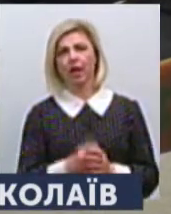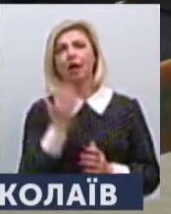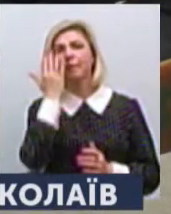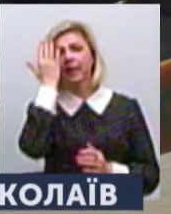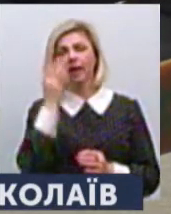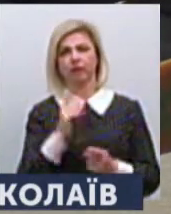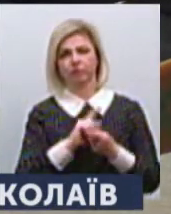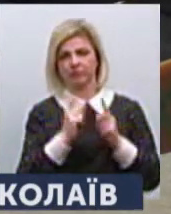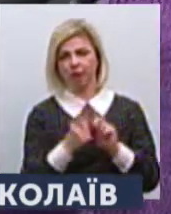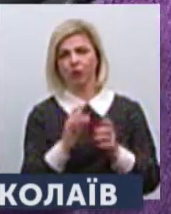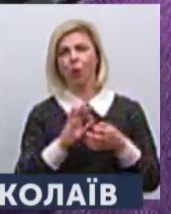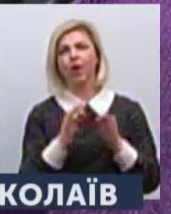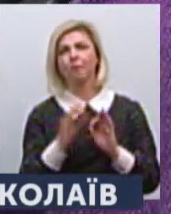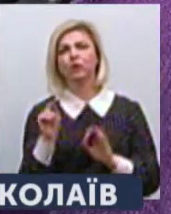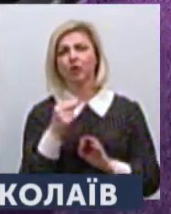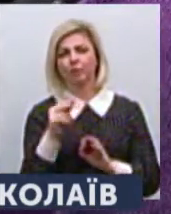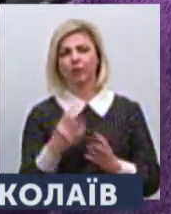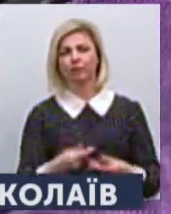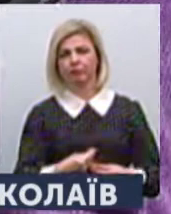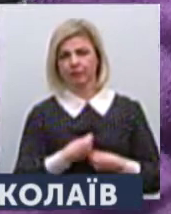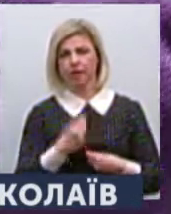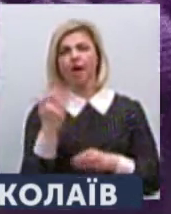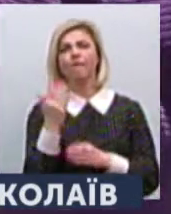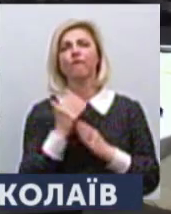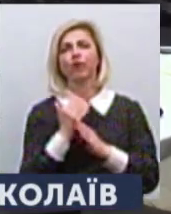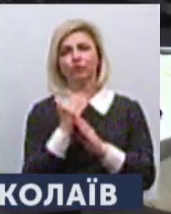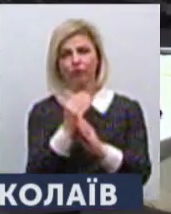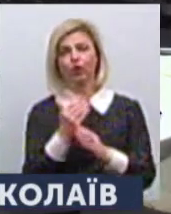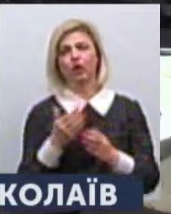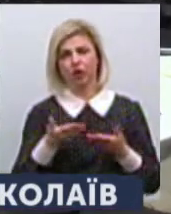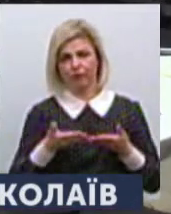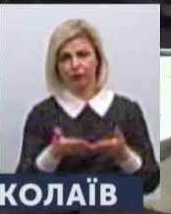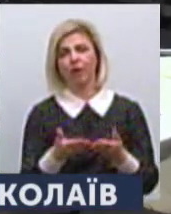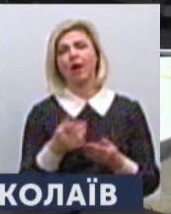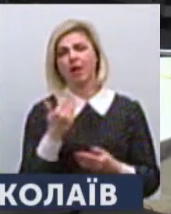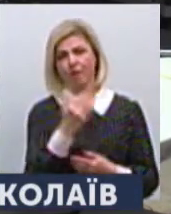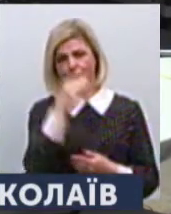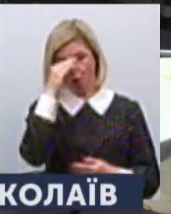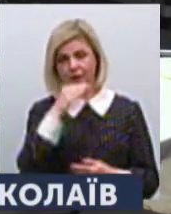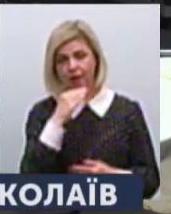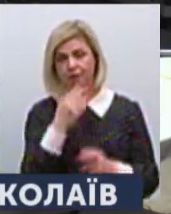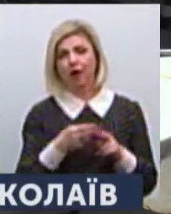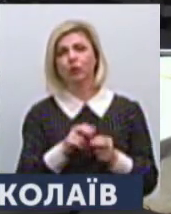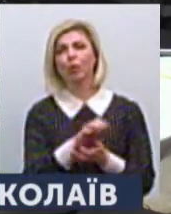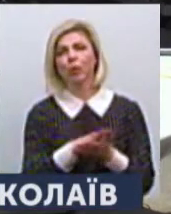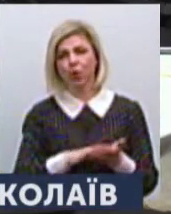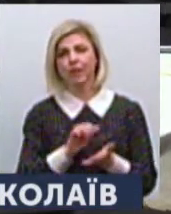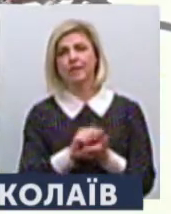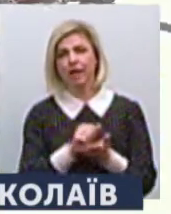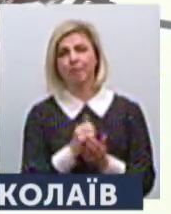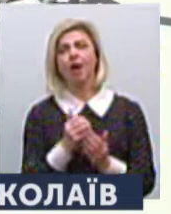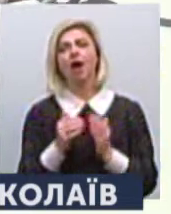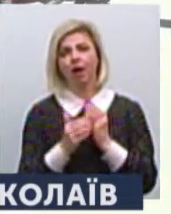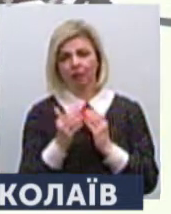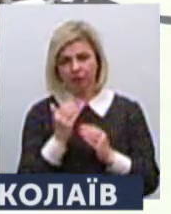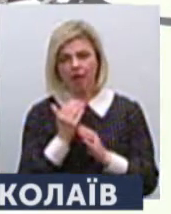стати олімпійським чемпіоном. Надихнув на вітрильний спорт Валерія батько Костянтин Гарнага, який продовжує займатися яхтингом на базі